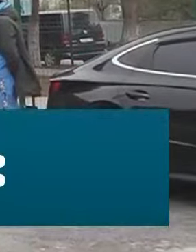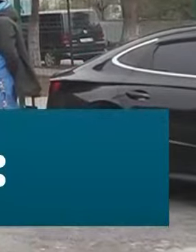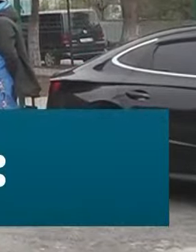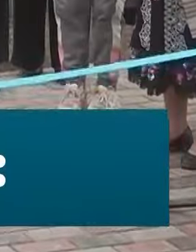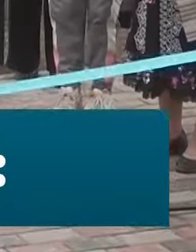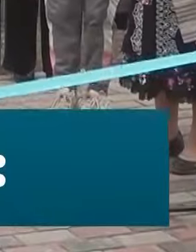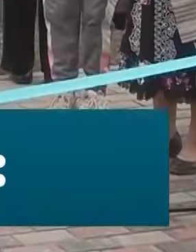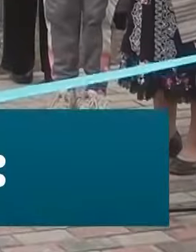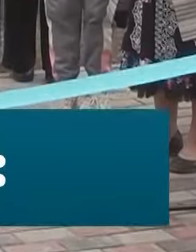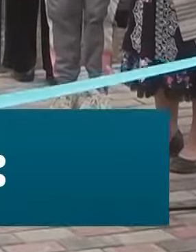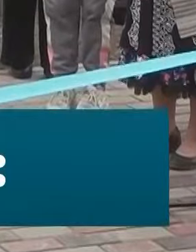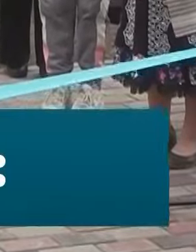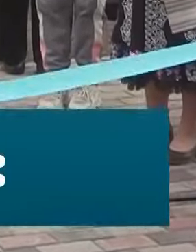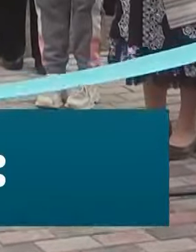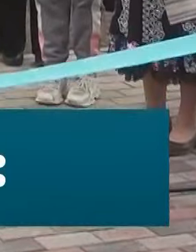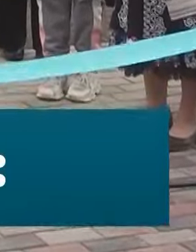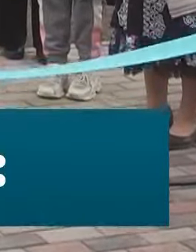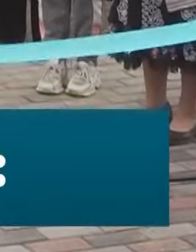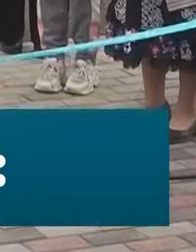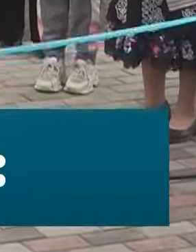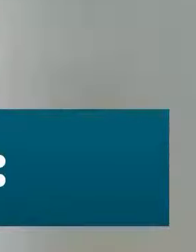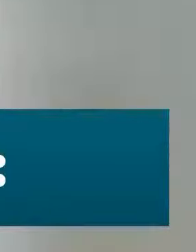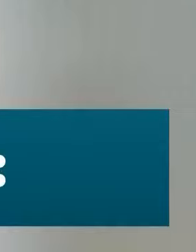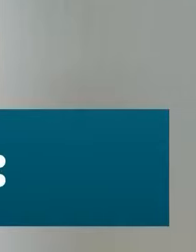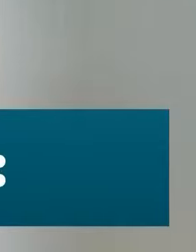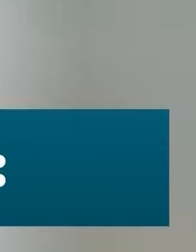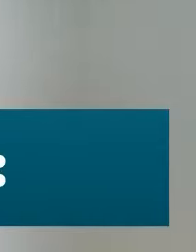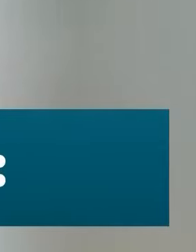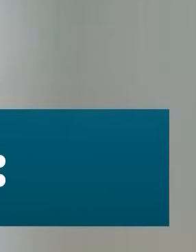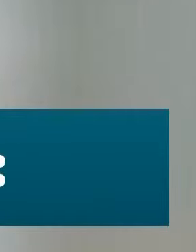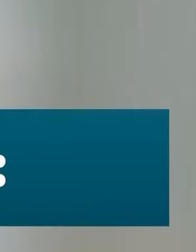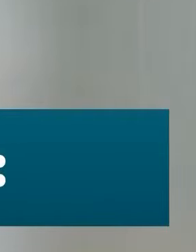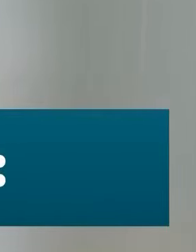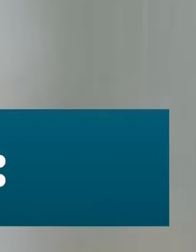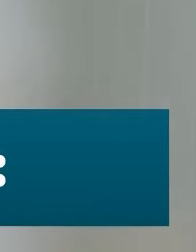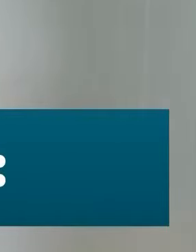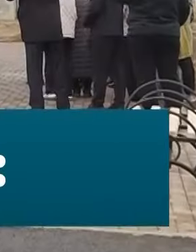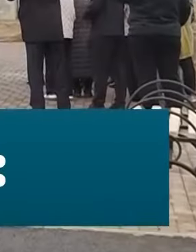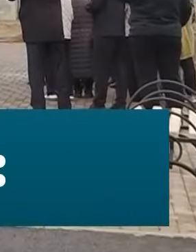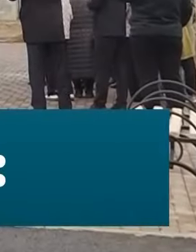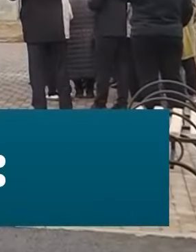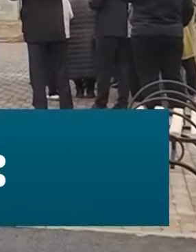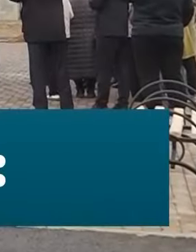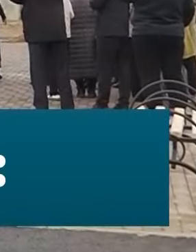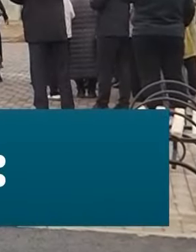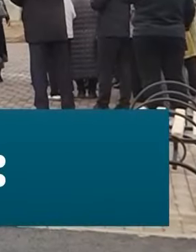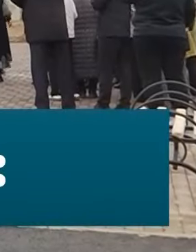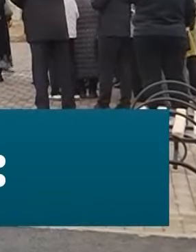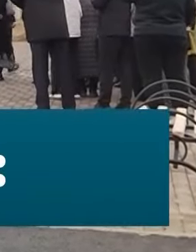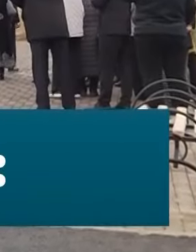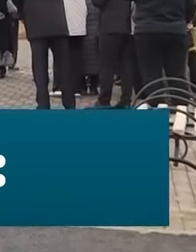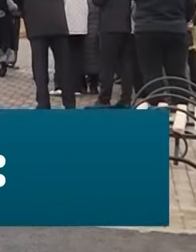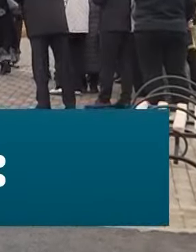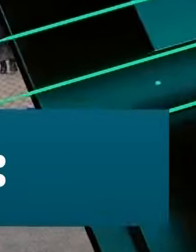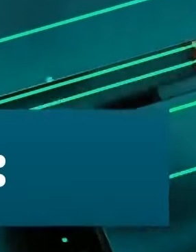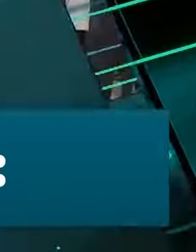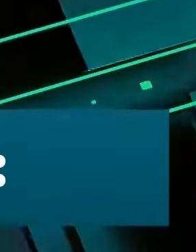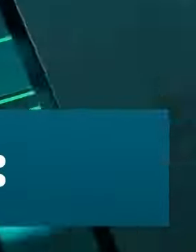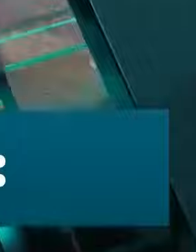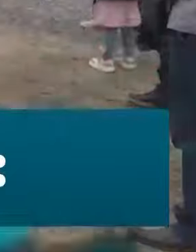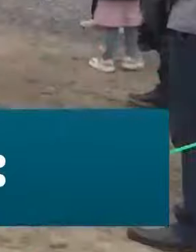Ескелді ауданы сәулеті келіскен ғимараттармен толықты. Қаратал және Жалғызағаш елді мекендерінде жаңа нысандардың ашылу салтанаты өтті.